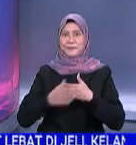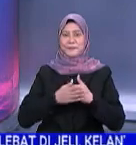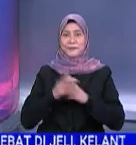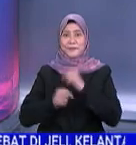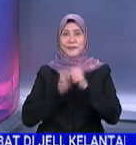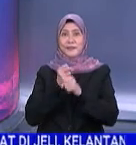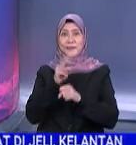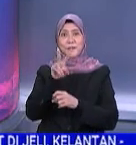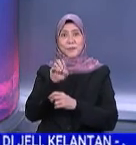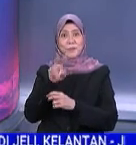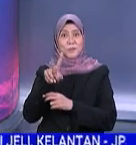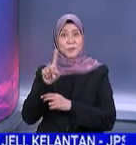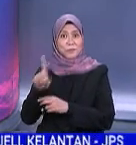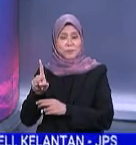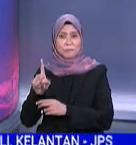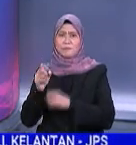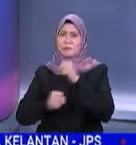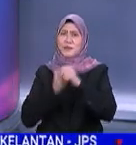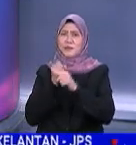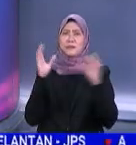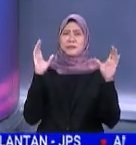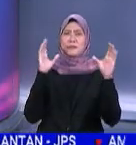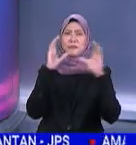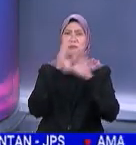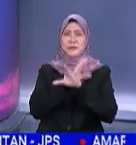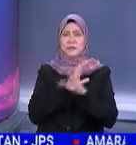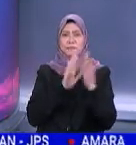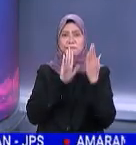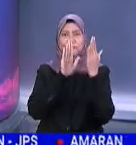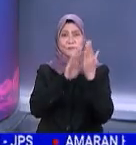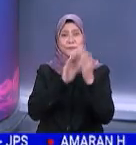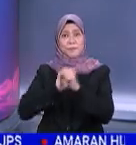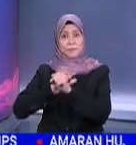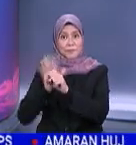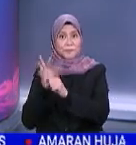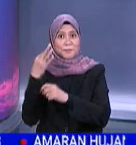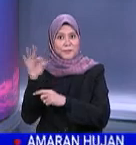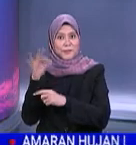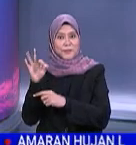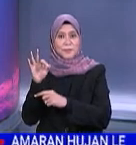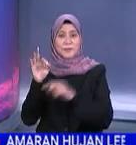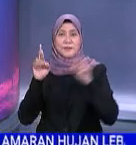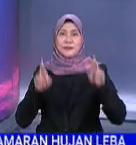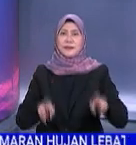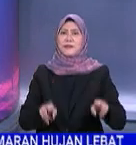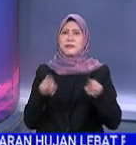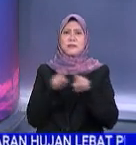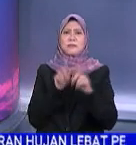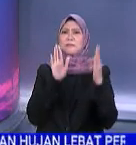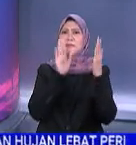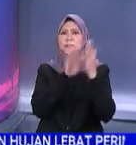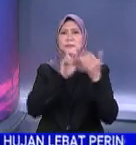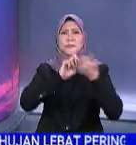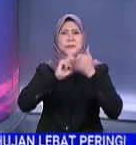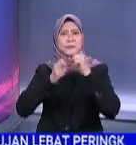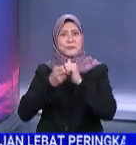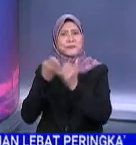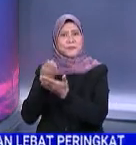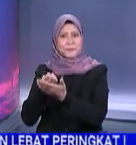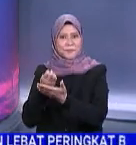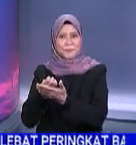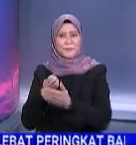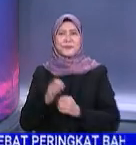Tahun 2021 merupakan tahun mencabar. Selain berhadapan pandemik COVID-19, rakyat turut berhadapan dengan krisis